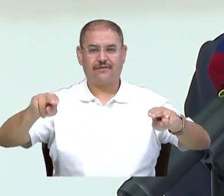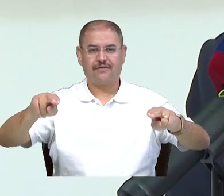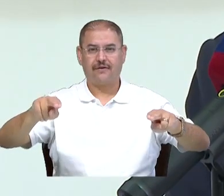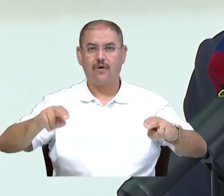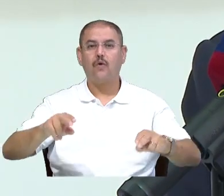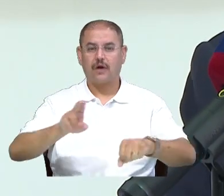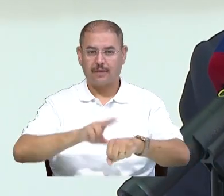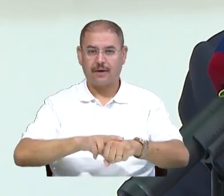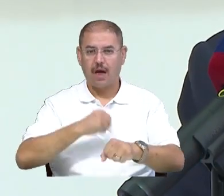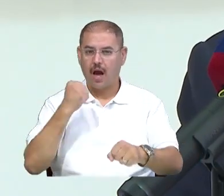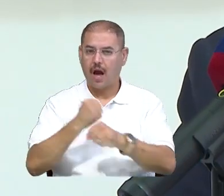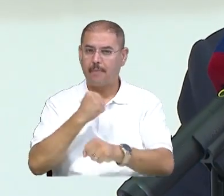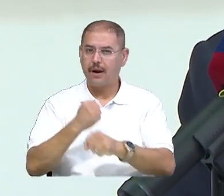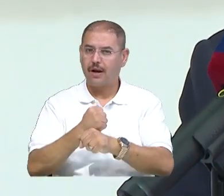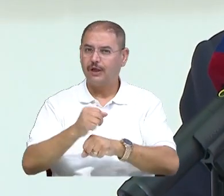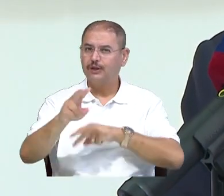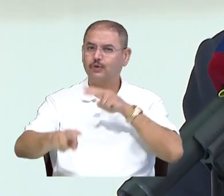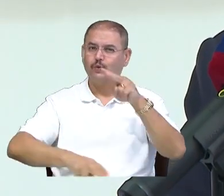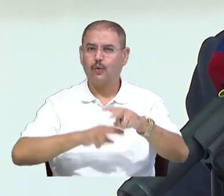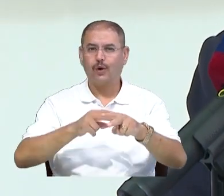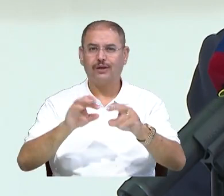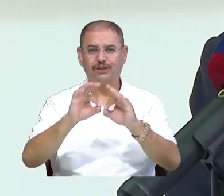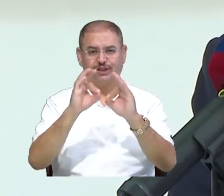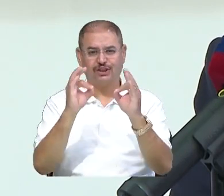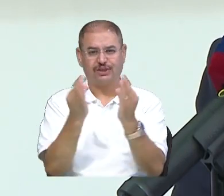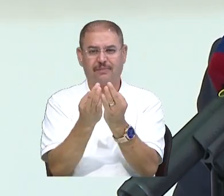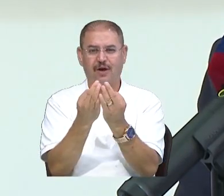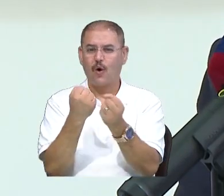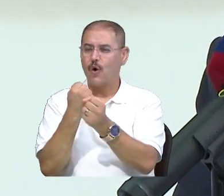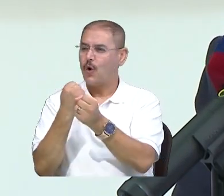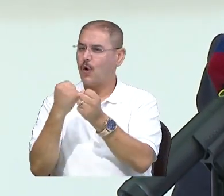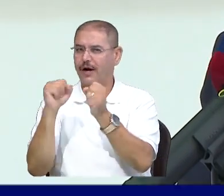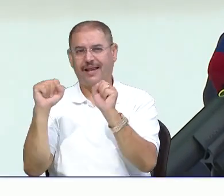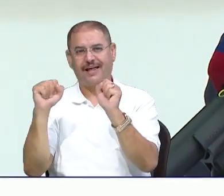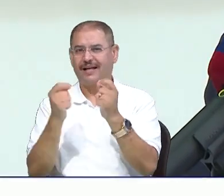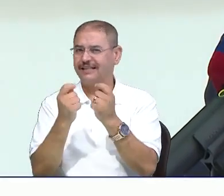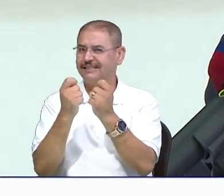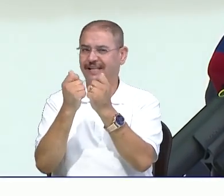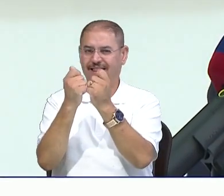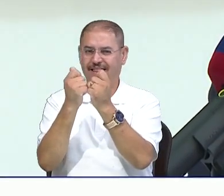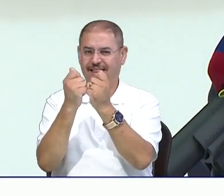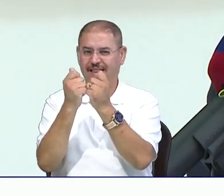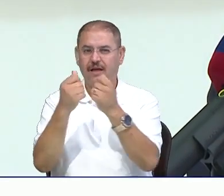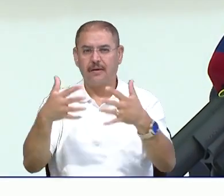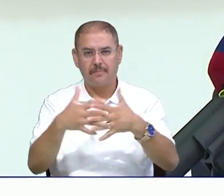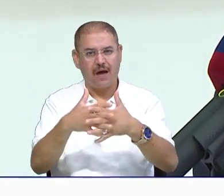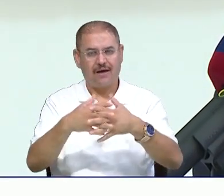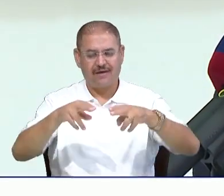السوق الاجتماعي لتحقيق التوازن بين الحرية الاقتصادية والعدالة